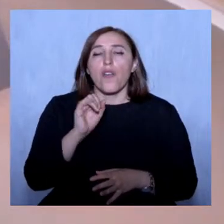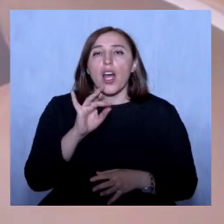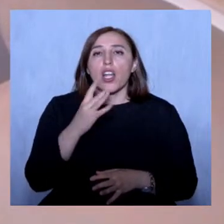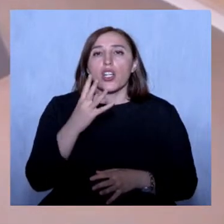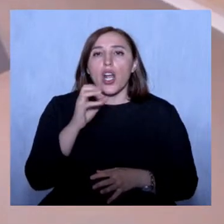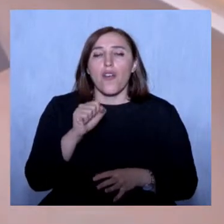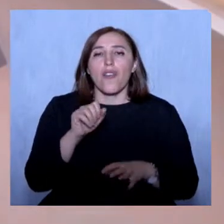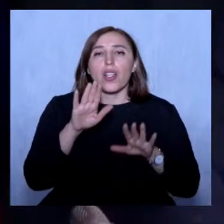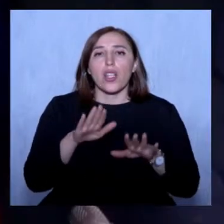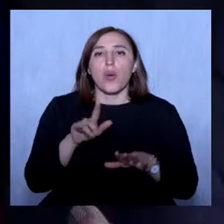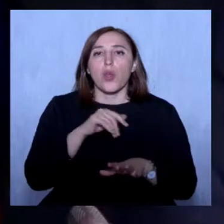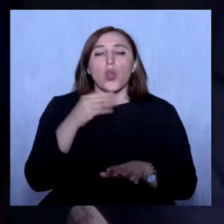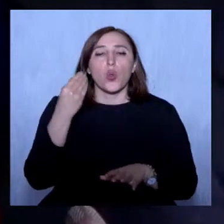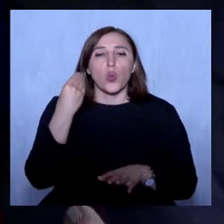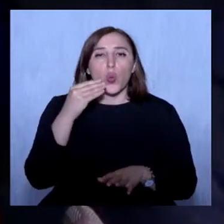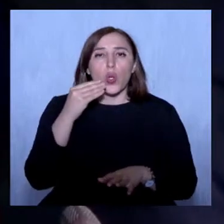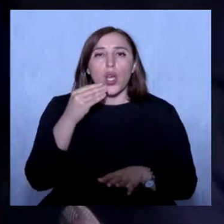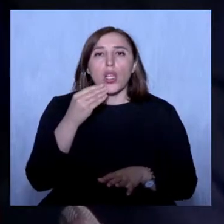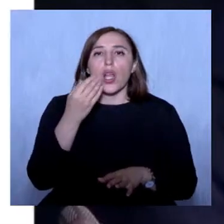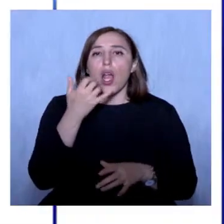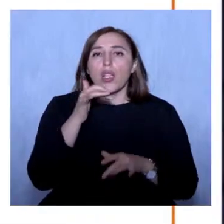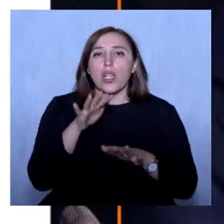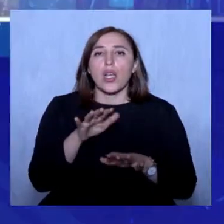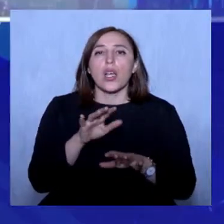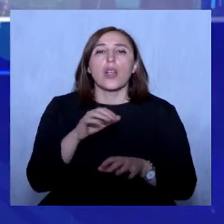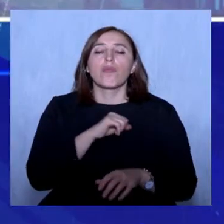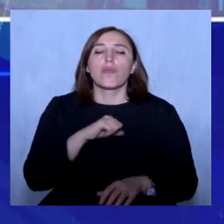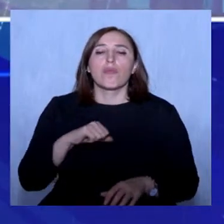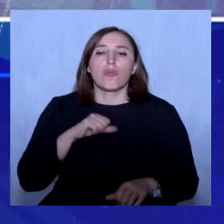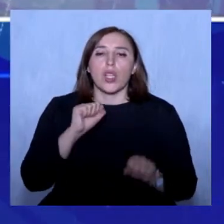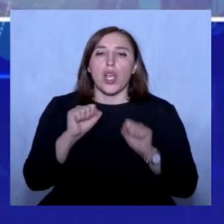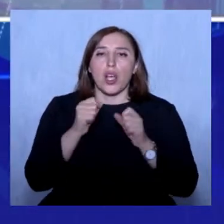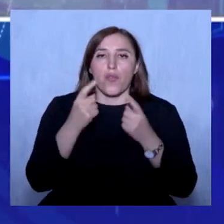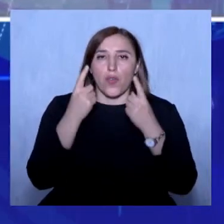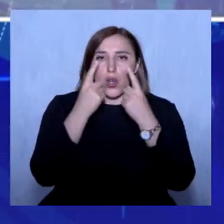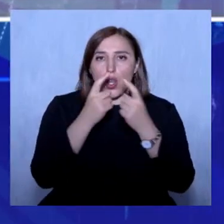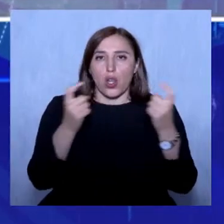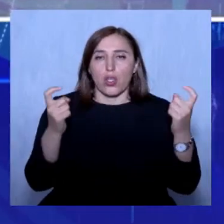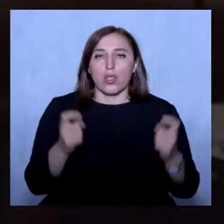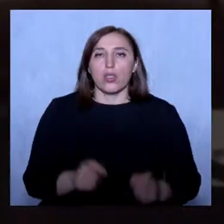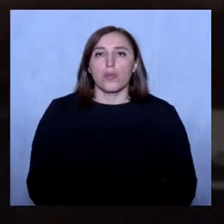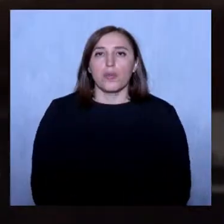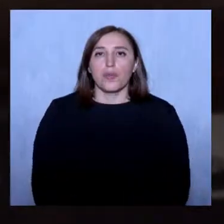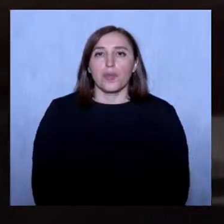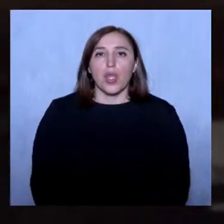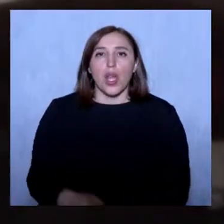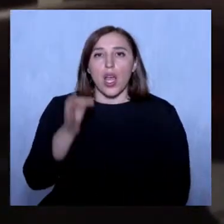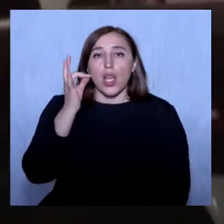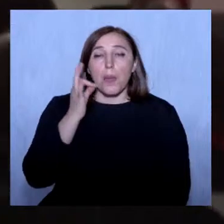հայտայալ է թուրկայի արտակին կաղակական գիրատեշչության խեկավարա։